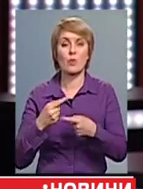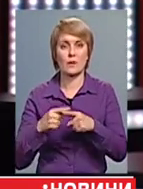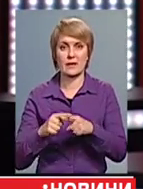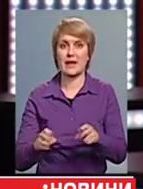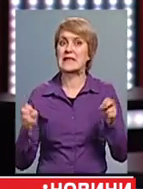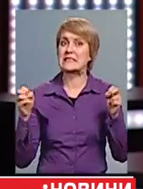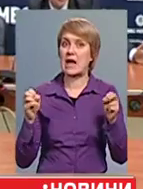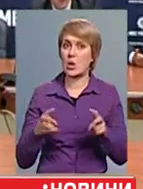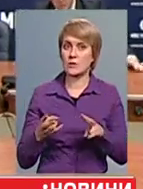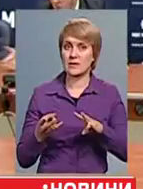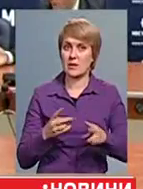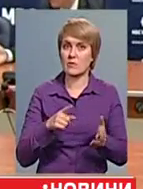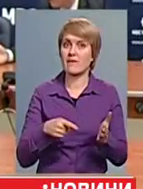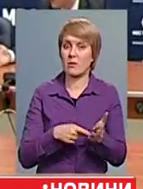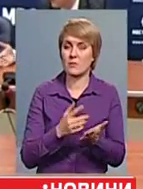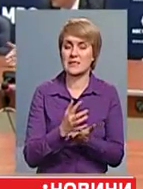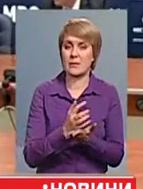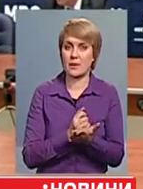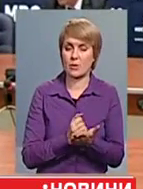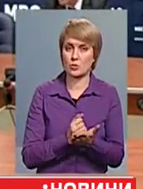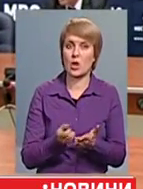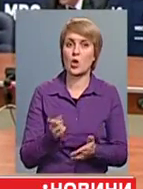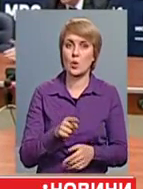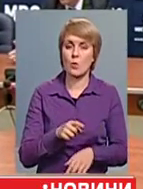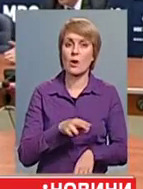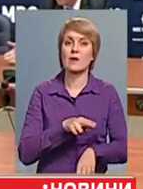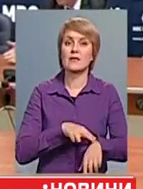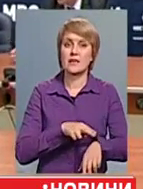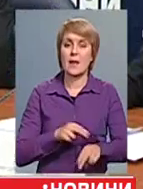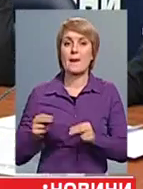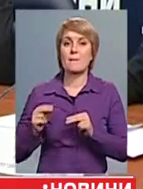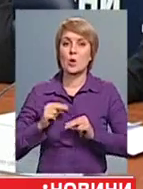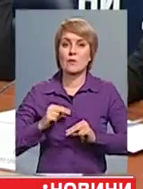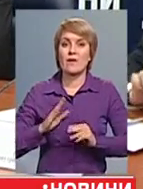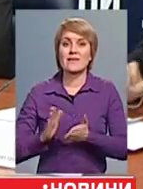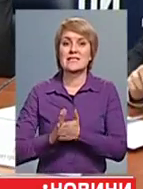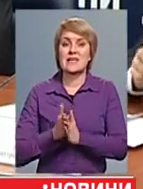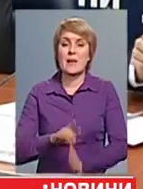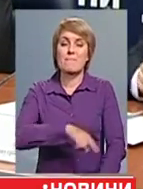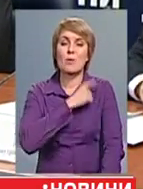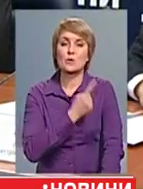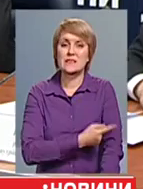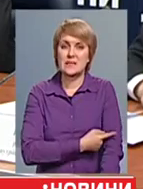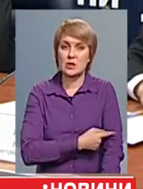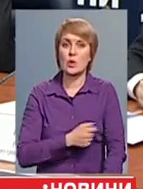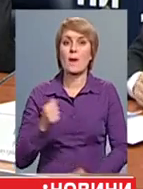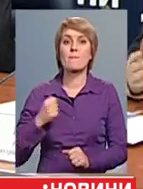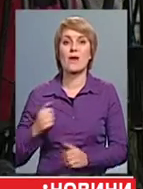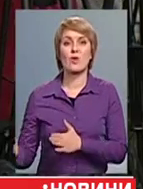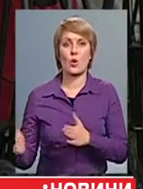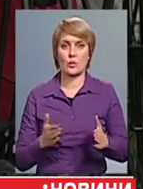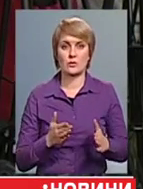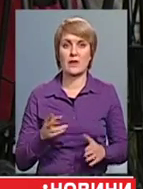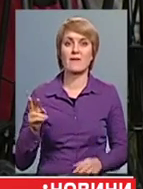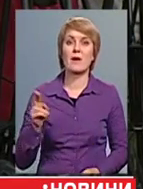місті зберігається, так повідомляють в МВС, тому силовики працюватимуть в стані посиленої бойової готовності. В п'ятницю завезуть бюлетені на виборчі